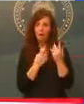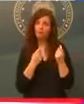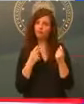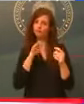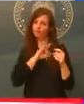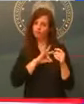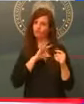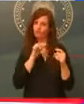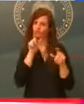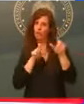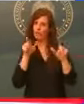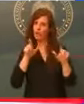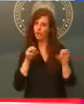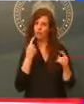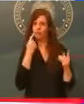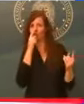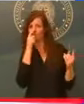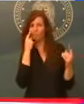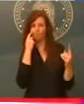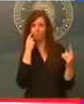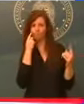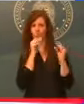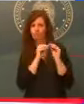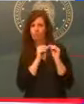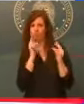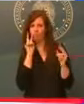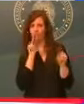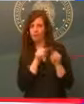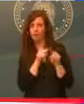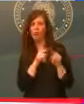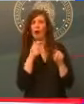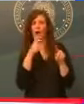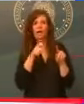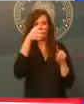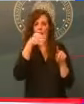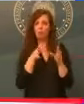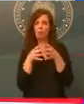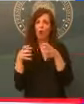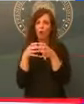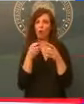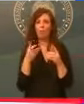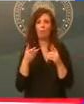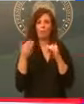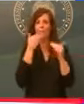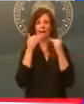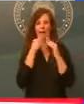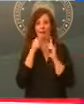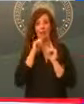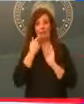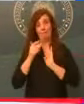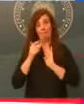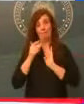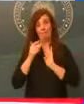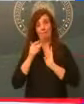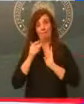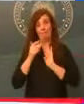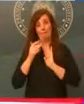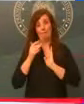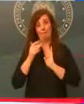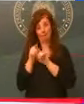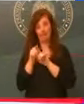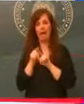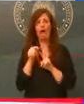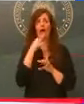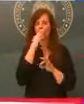consapevole che presso i gruppi parlamentari anche di maggioranza i gruppi parlamentari di maggioranza quindi non solo i